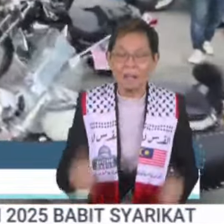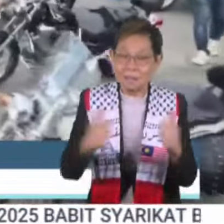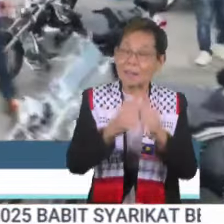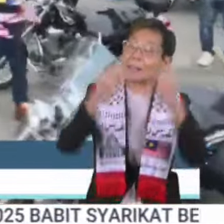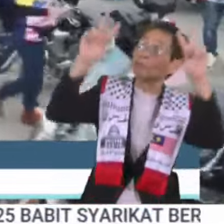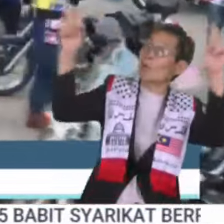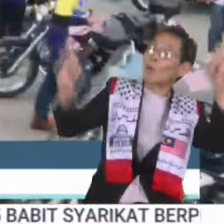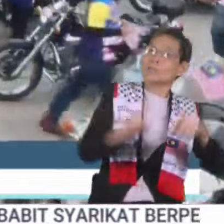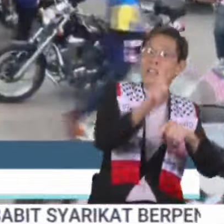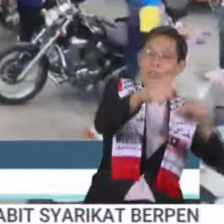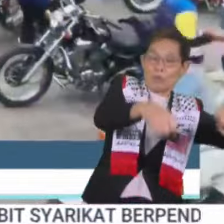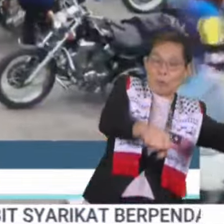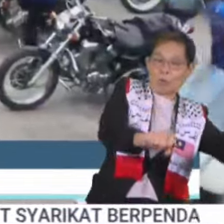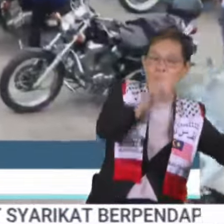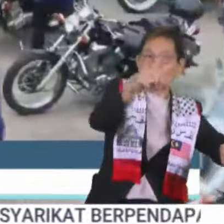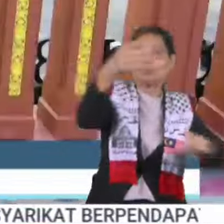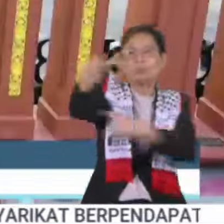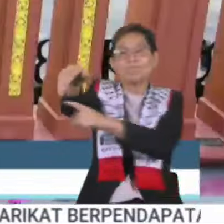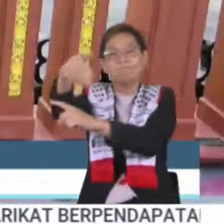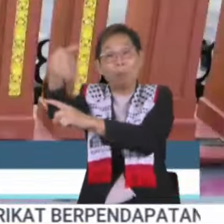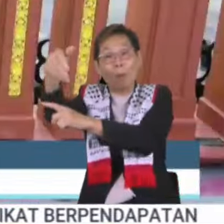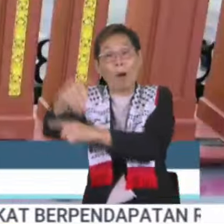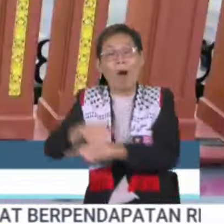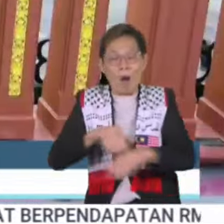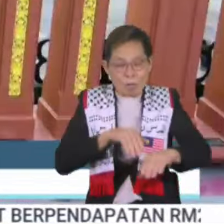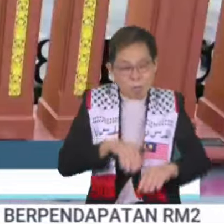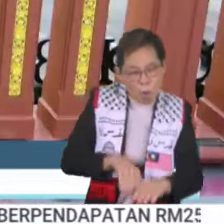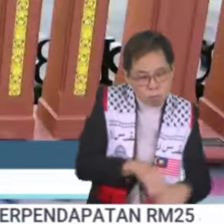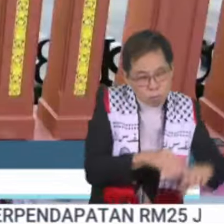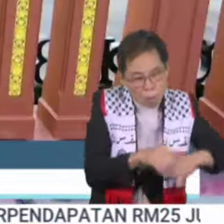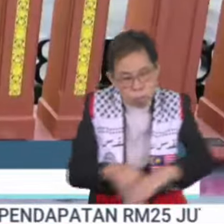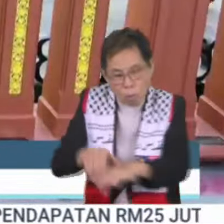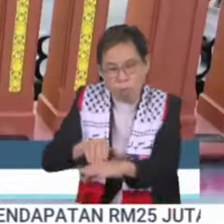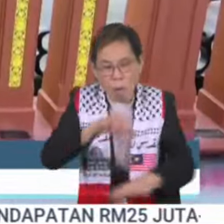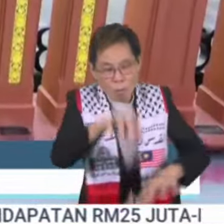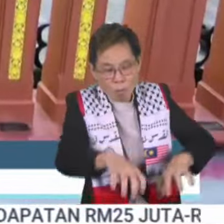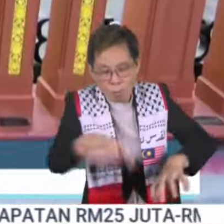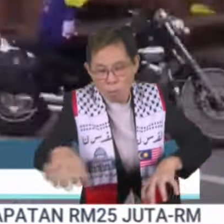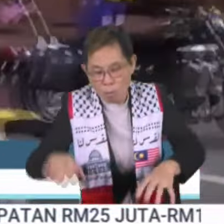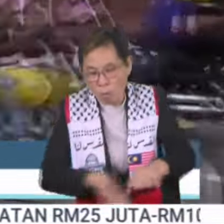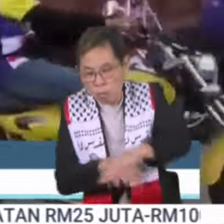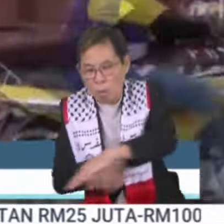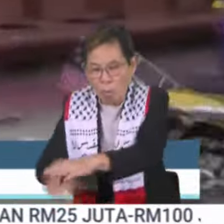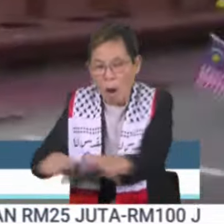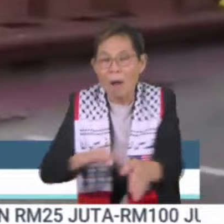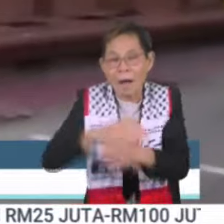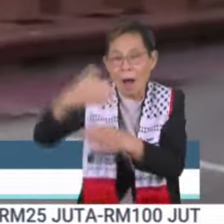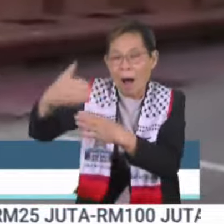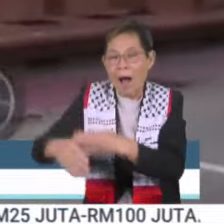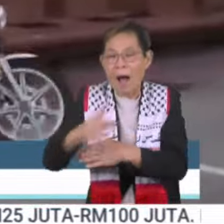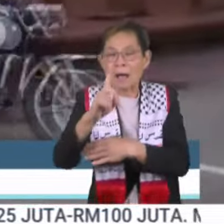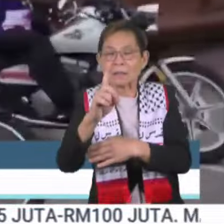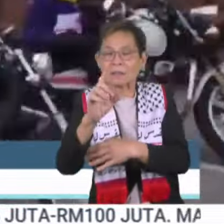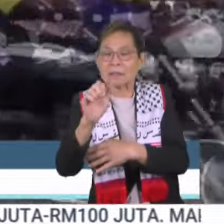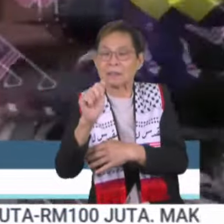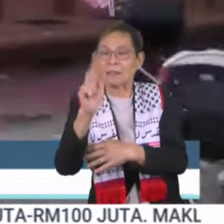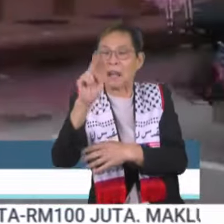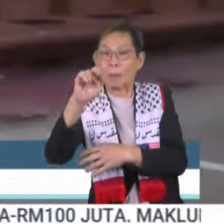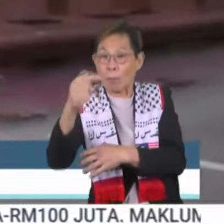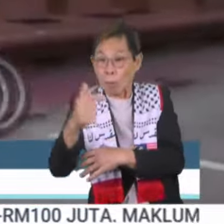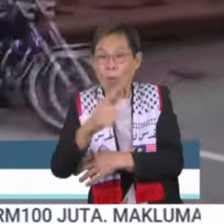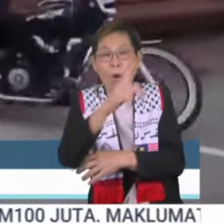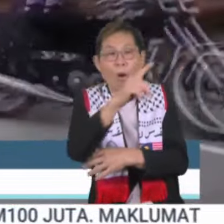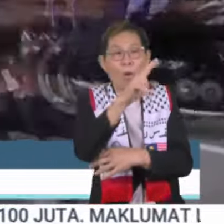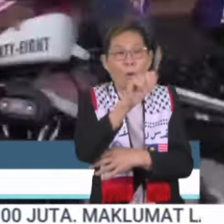Dengan tema Satu Motor, Satu Bendera, konvoi itu menjelajah beberapa daerah yang berakhir di Dabung, Kuala Kerai. Tujuan kita